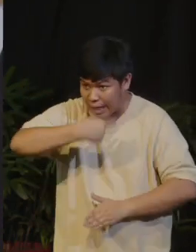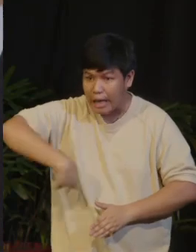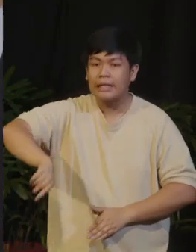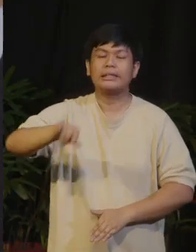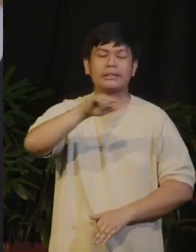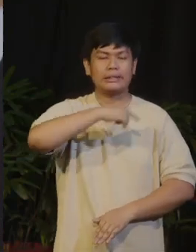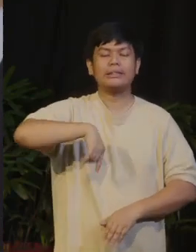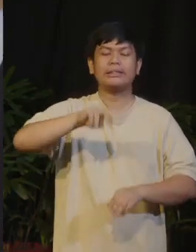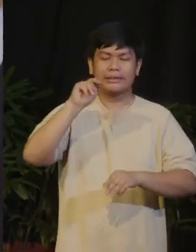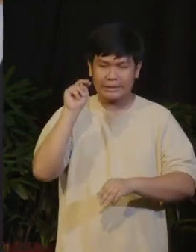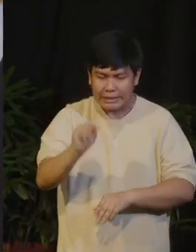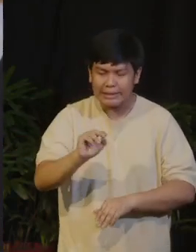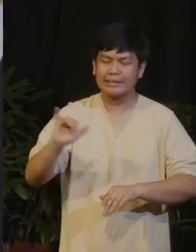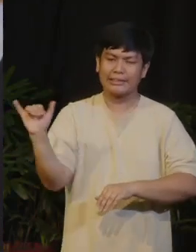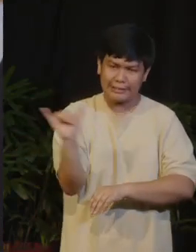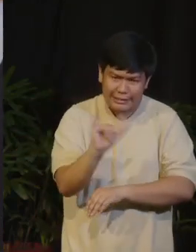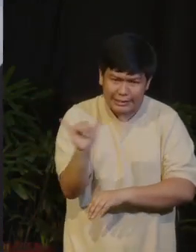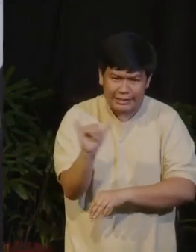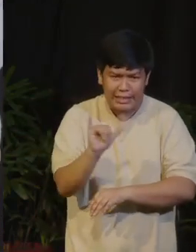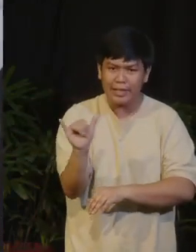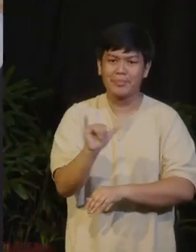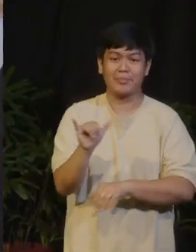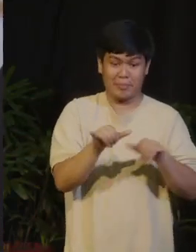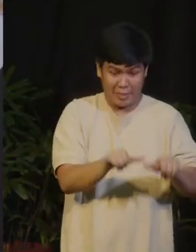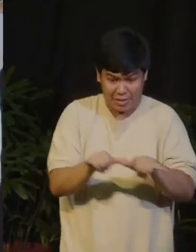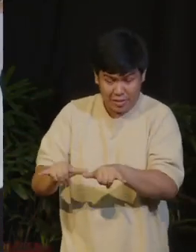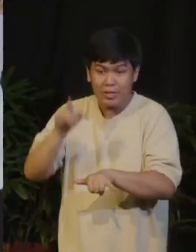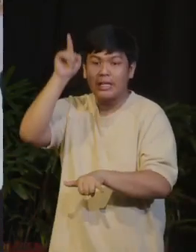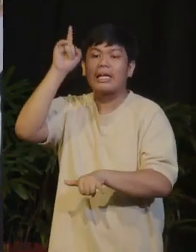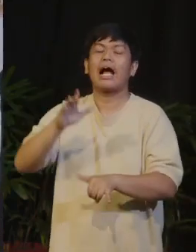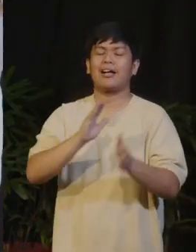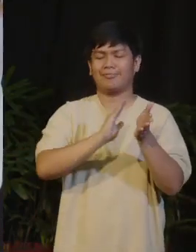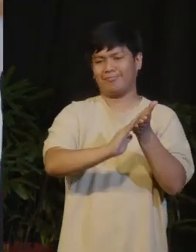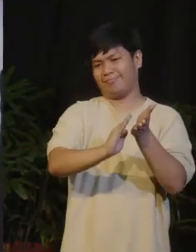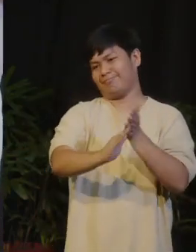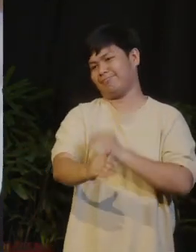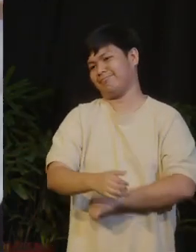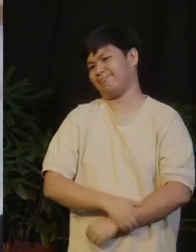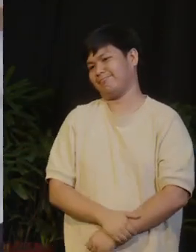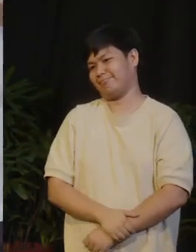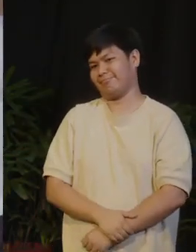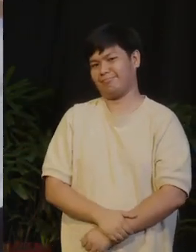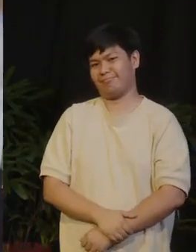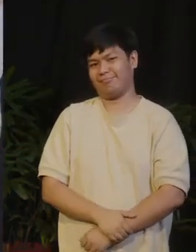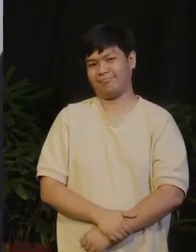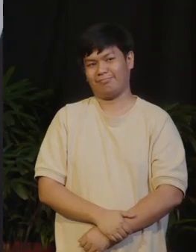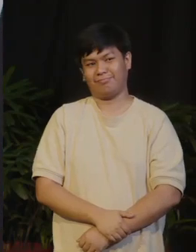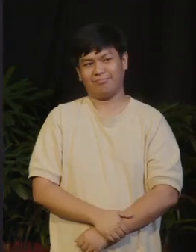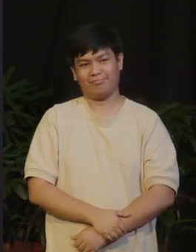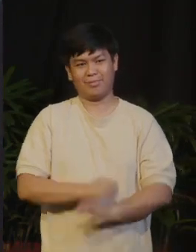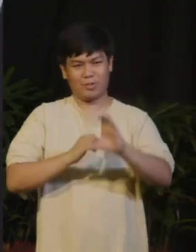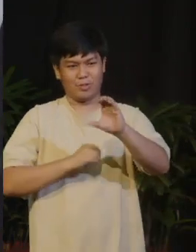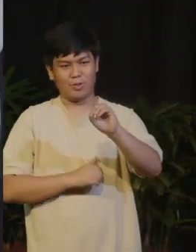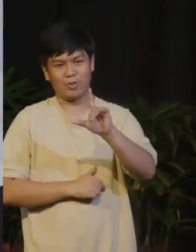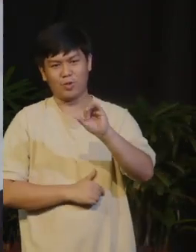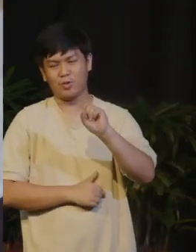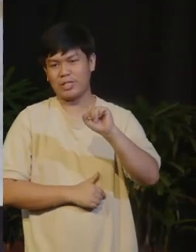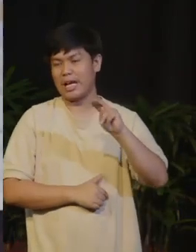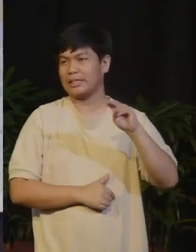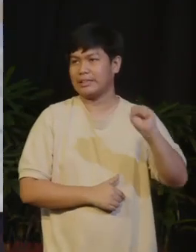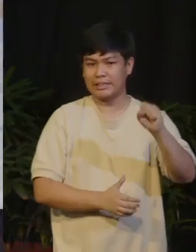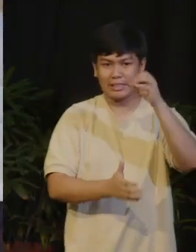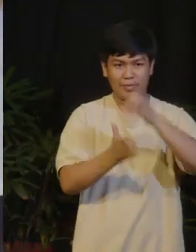tayo magpatawad sa iba. Be merciful as God is merciful. Sabi sa Colossians 3:13, bearing with